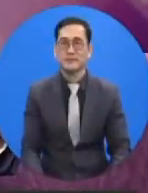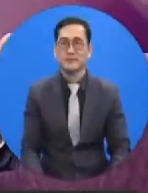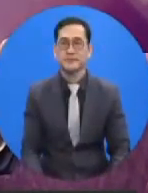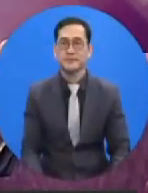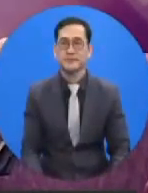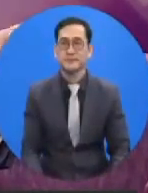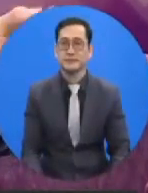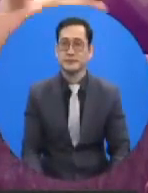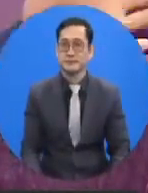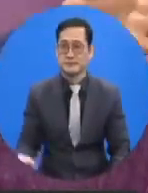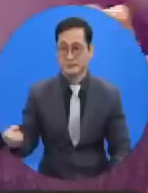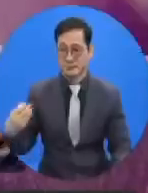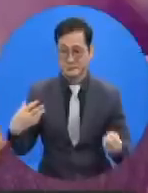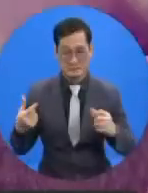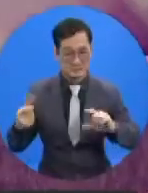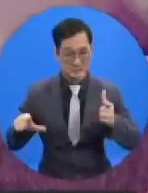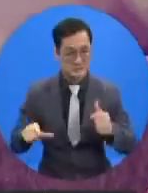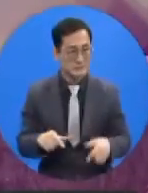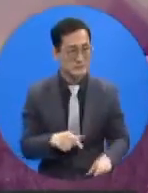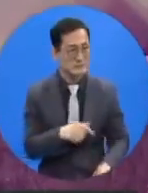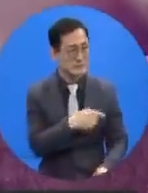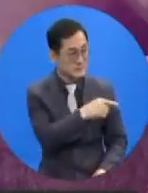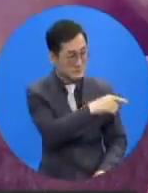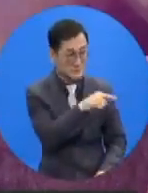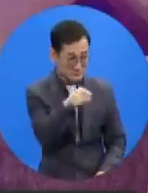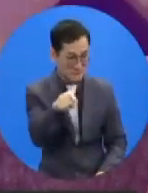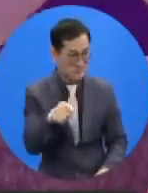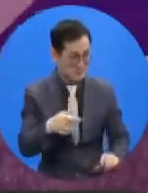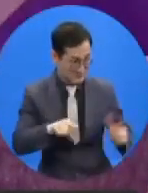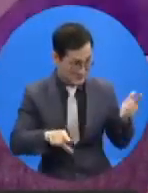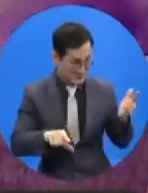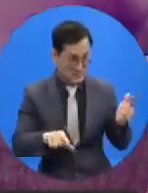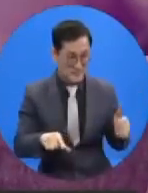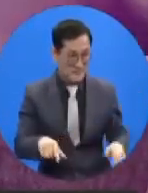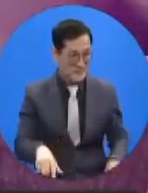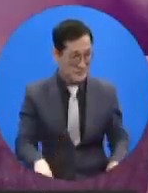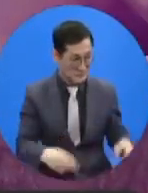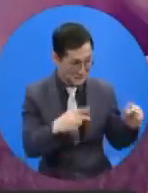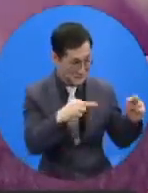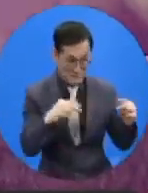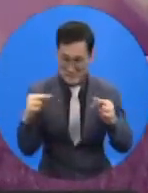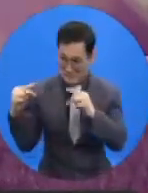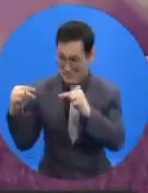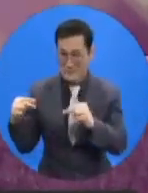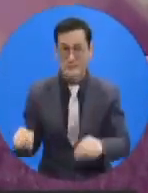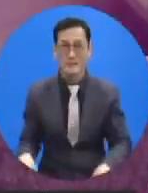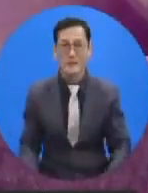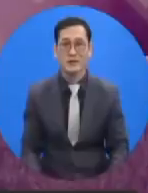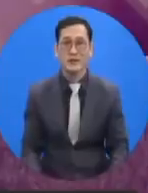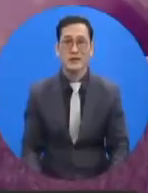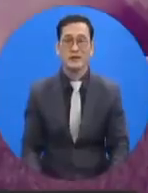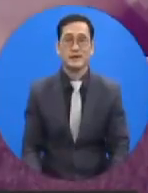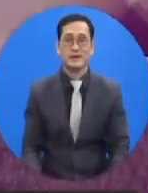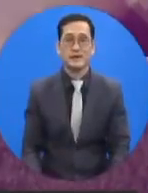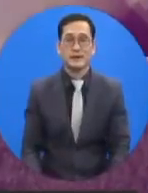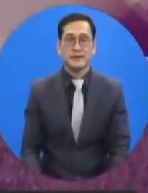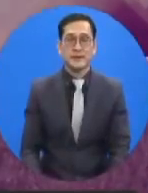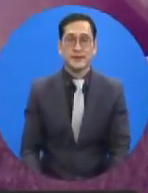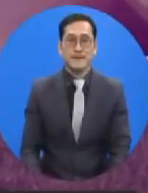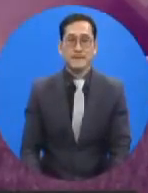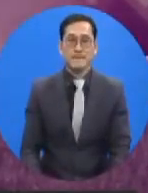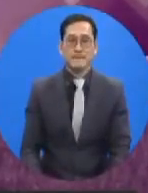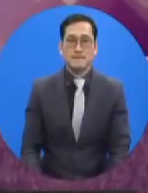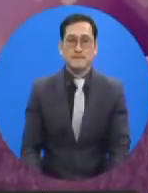총장님께서는 다른 의견 주셨고 또 장선조 소장님, 박성기 대변인께서는 이건 뭐 중요하게 빼박이다 이른바 빼도 박지 못한 증거